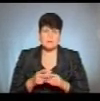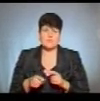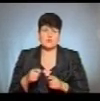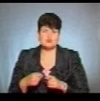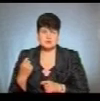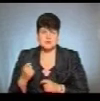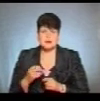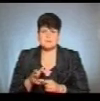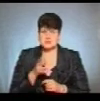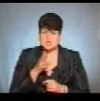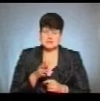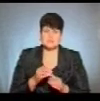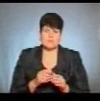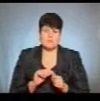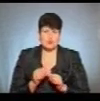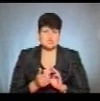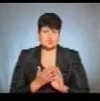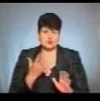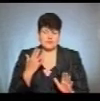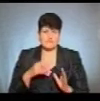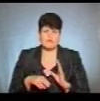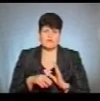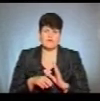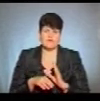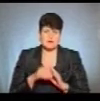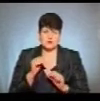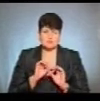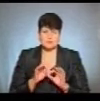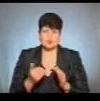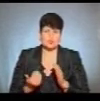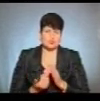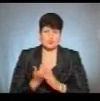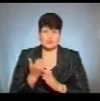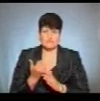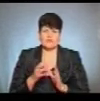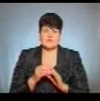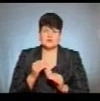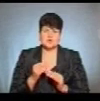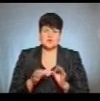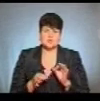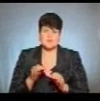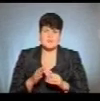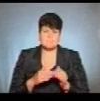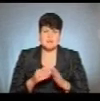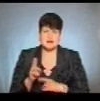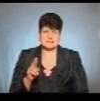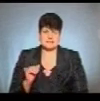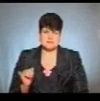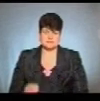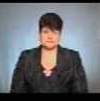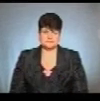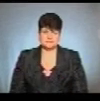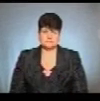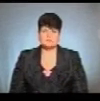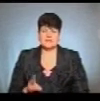під час позачергових парламентських виборів, розповіли про нововведення у виборчій судовій практиці.